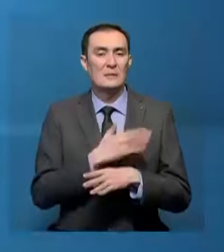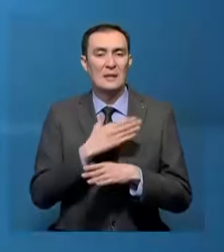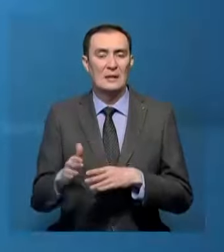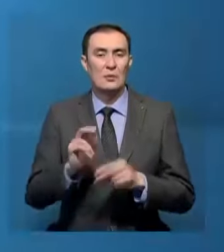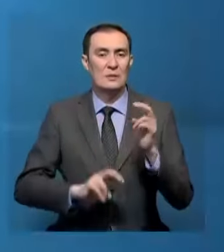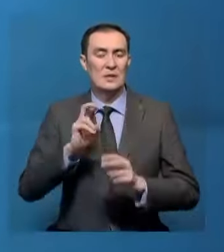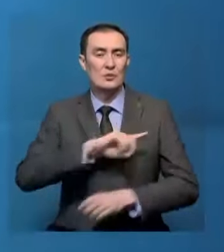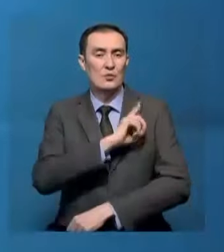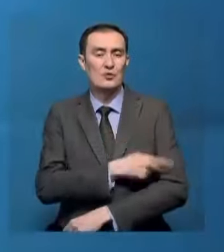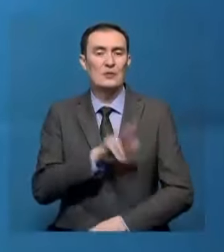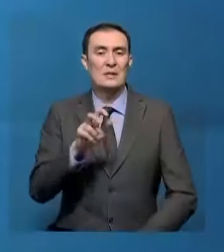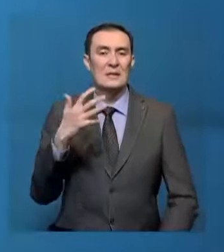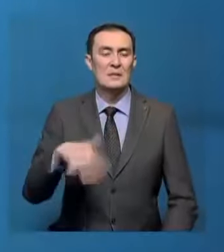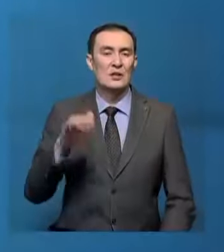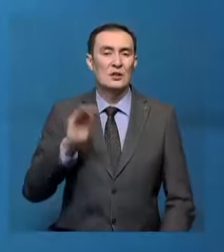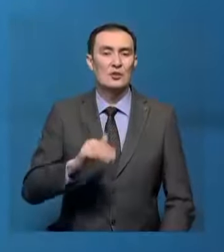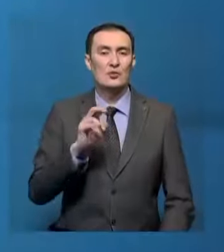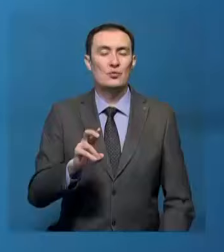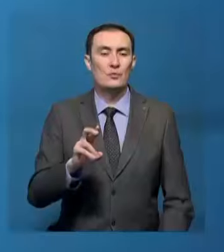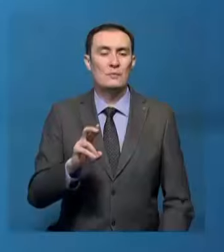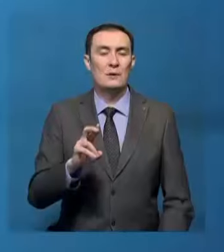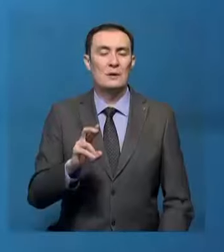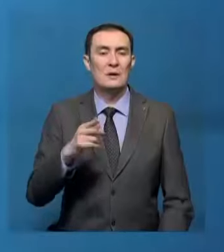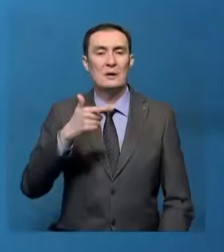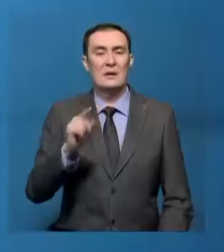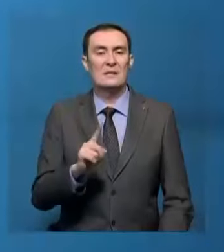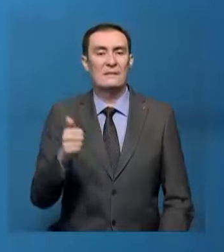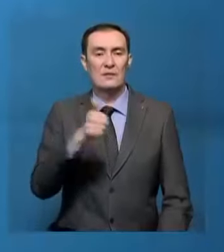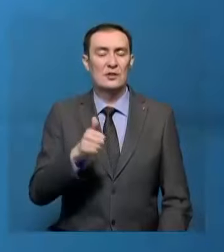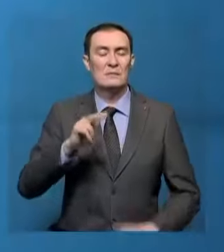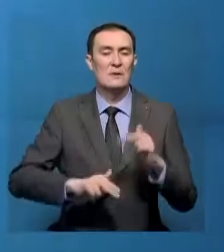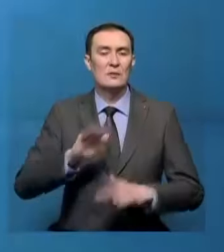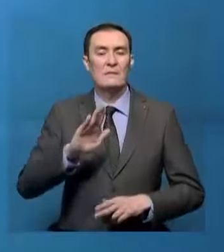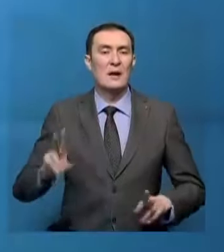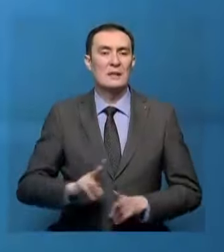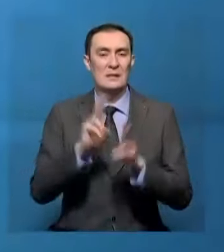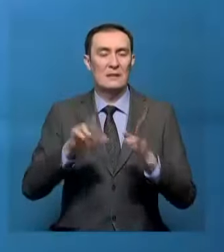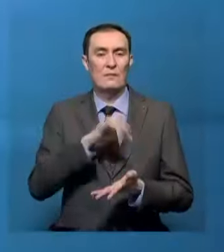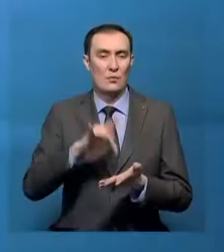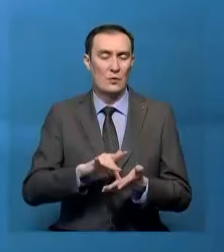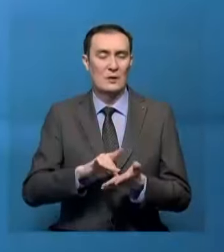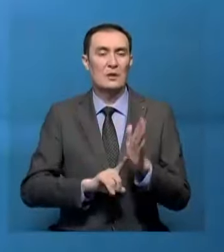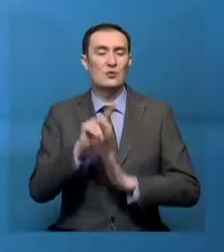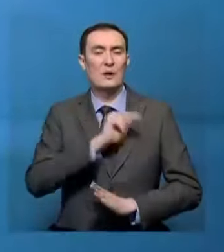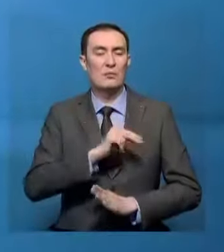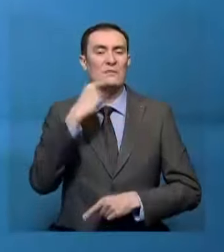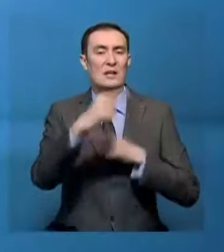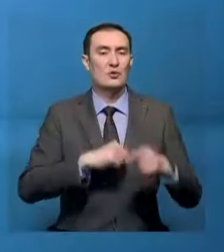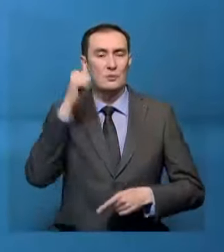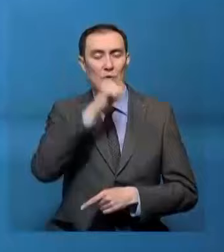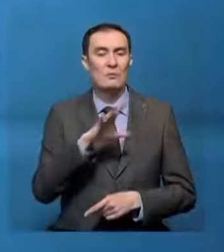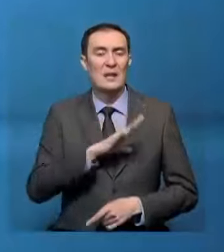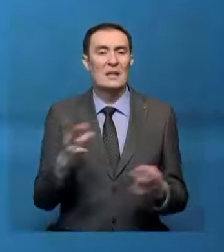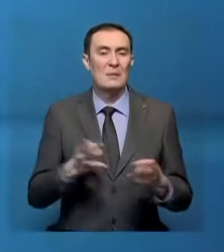Газораспределительную станцию мощностью в 350 тысяч кубометров в час построят в Астане. Заработает она уже в следующем году. Такая необходимость возникла